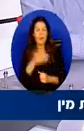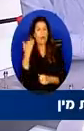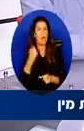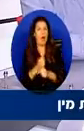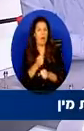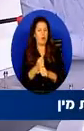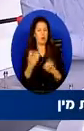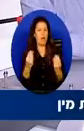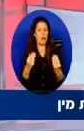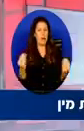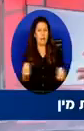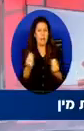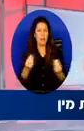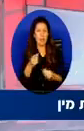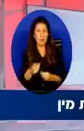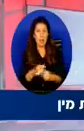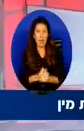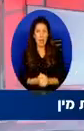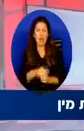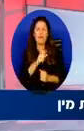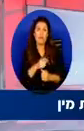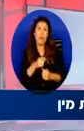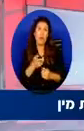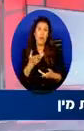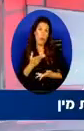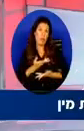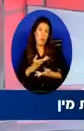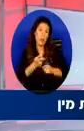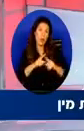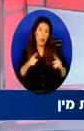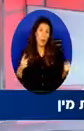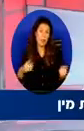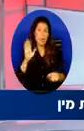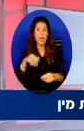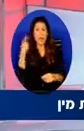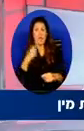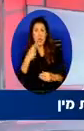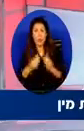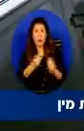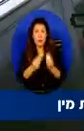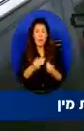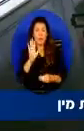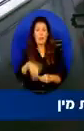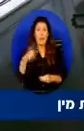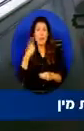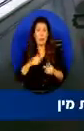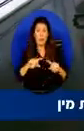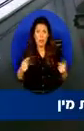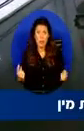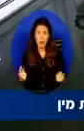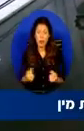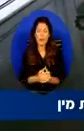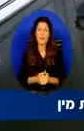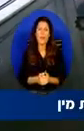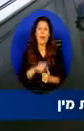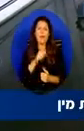והוא התגלגלו לפתחו כל מיני סוגי עבירות, גם עבירות מין וגם עבירות אחרות. ושלי, אתה לחלוטין